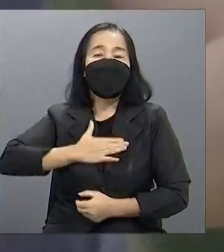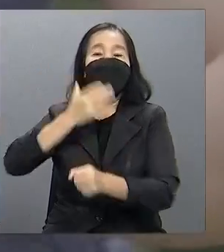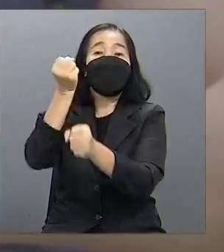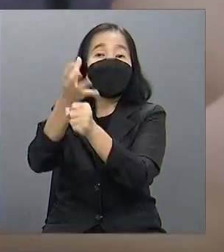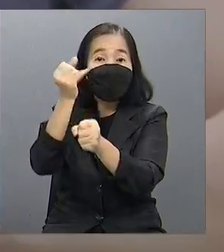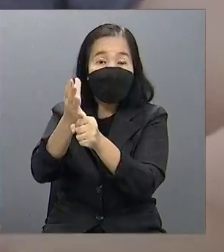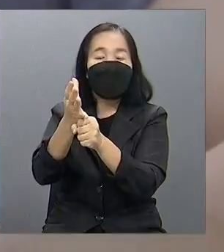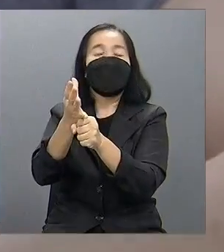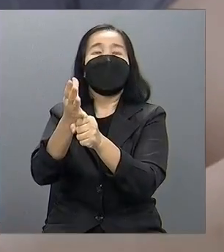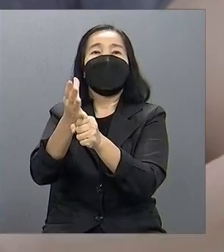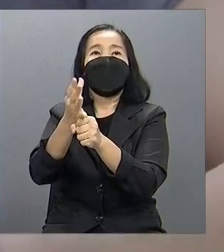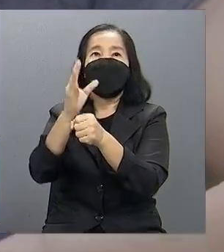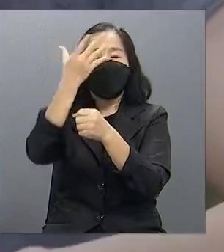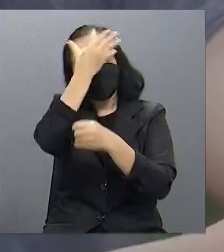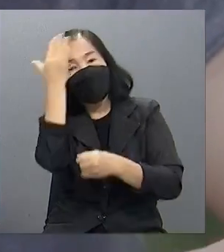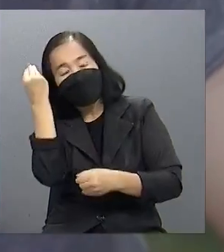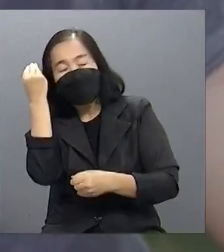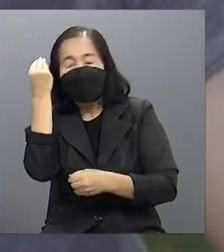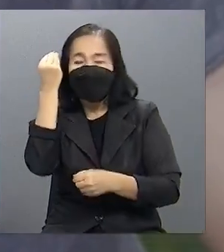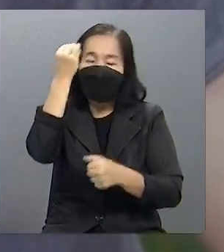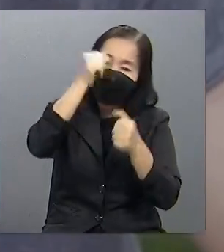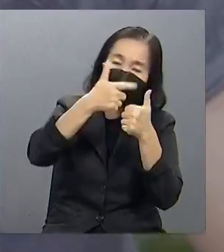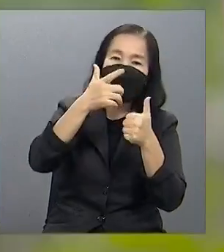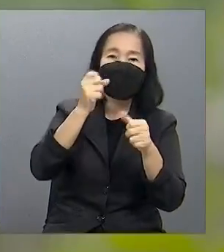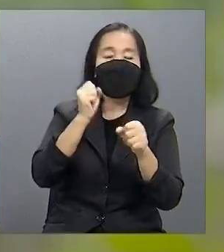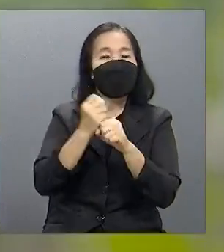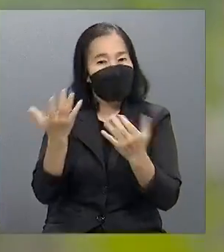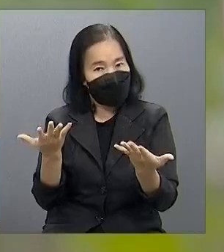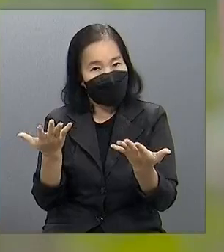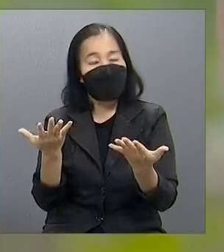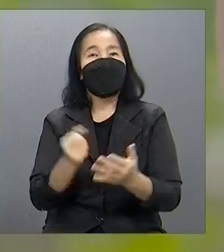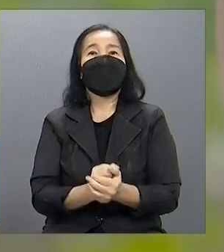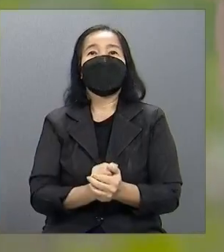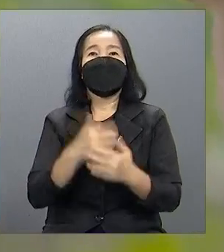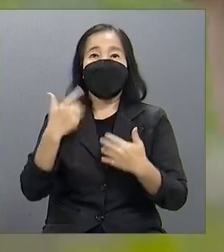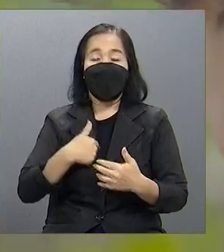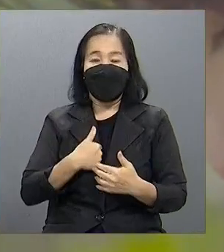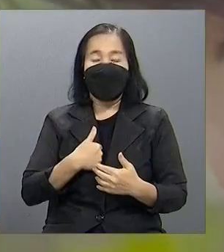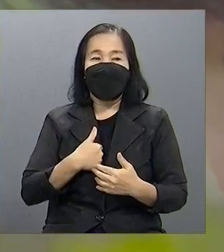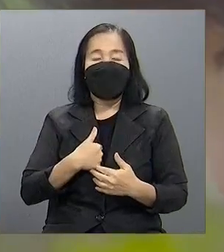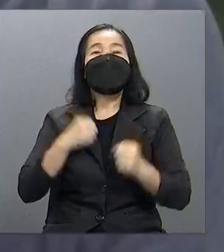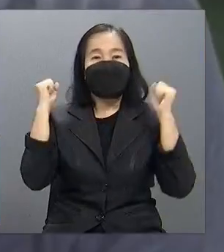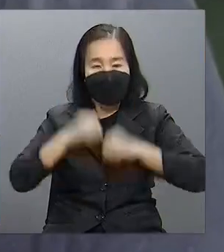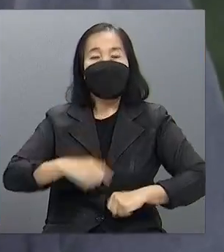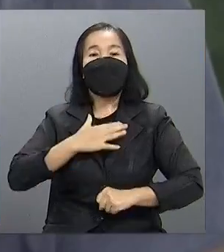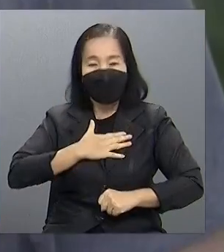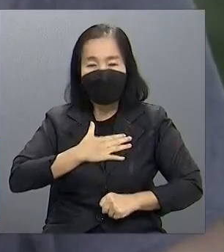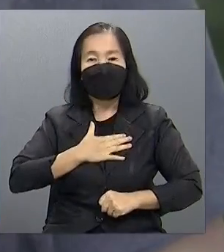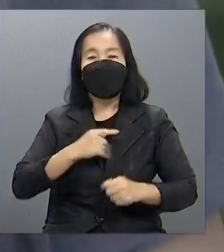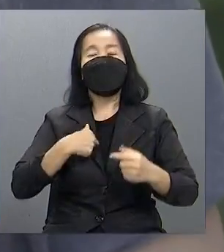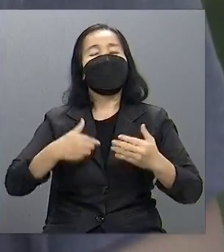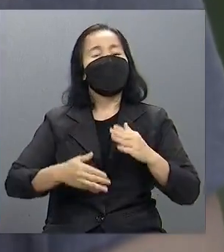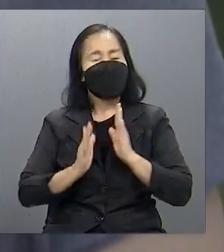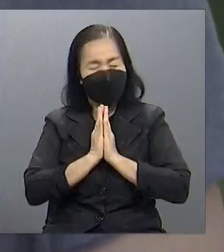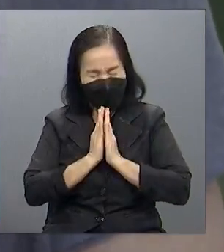ๆ เอิร์ธจะรับมือกับโรคนี้ยังไงแล้วก่อนที่จะมารับเรื่องนี้ก็ขอบคุณโอกาสที่ทางผู้ใหญ่เขา